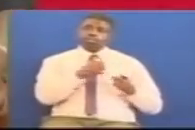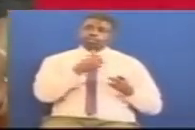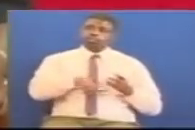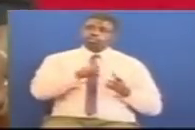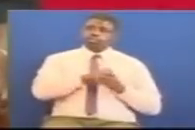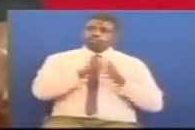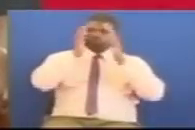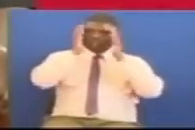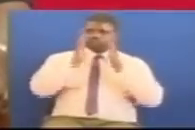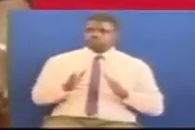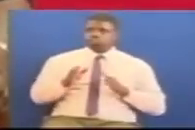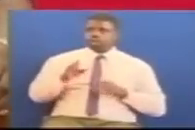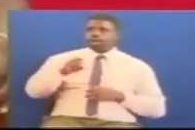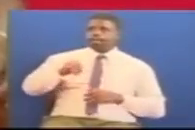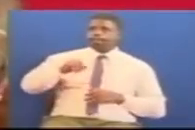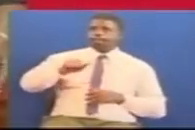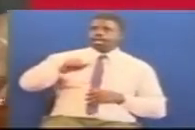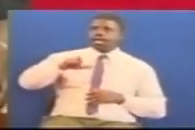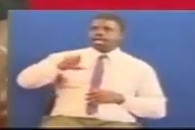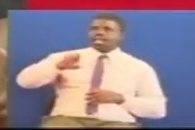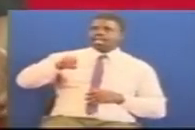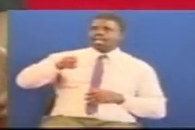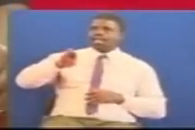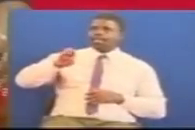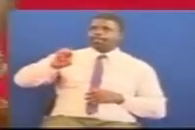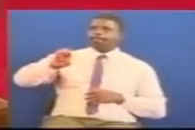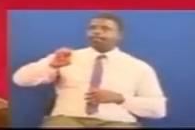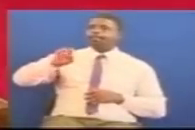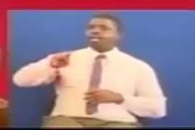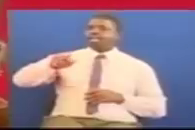Marembeka kwa jina maarufu Nyoka wa Kijani